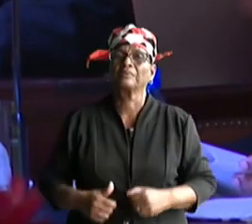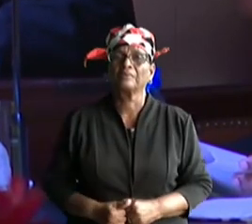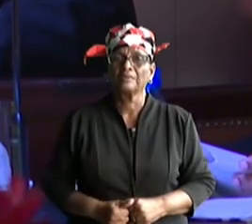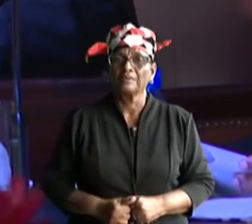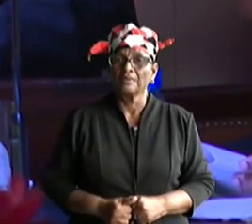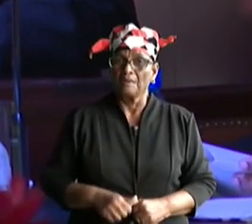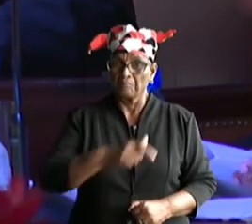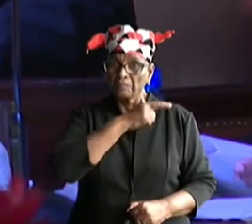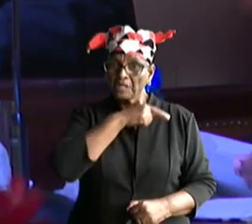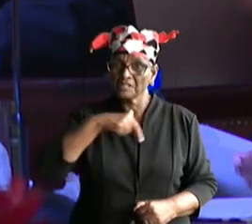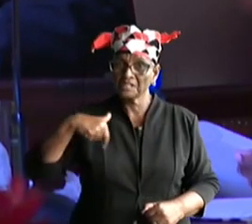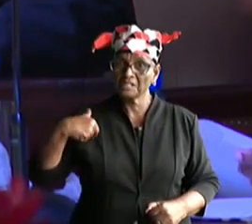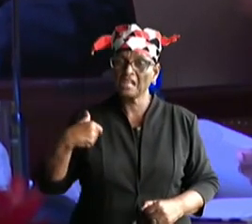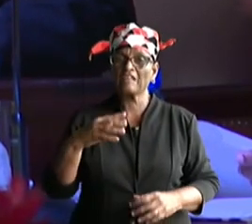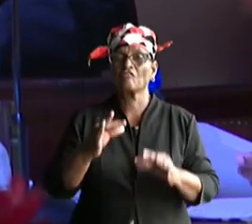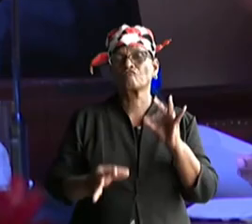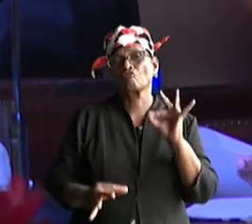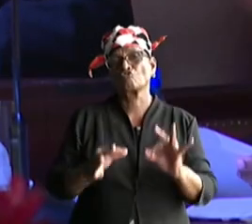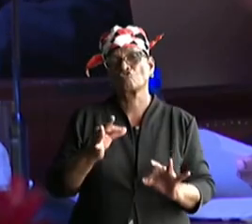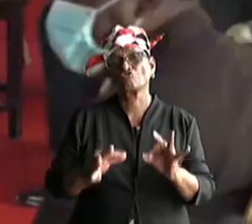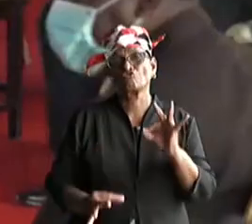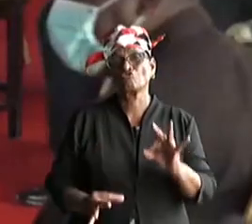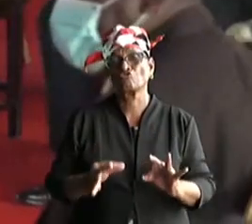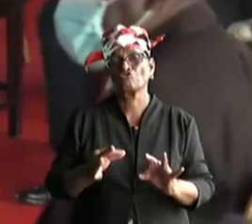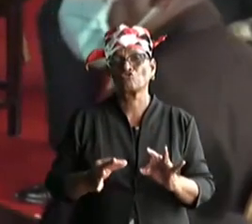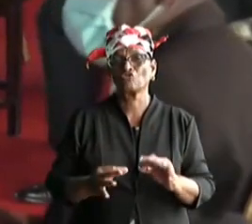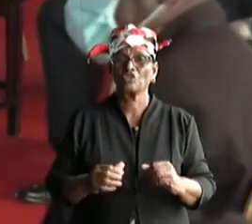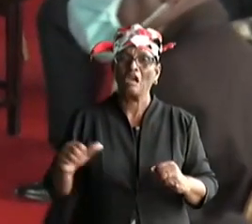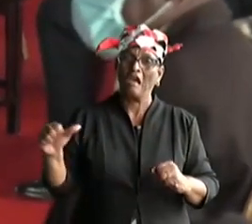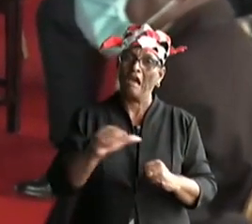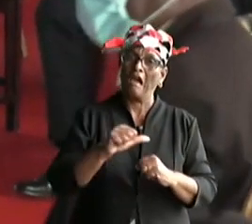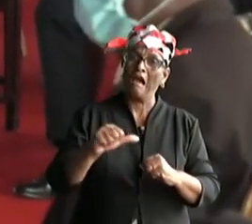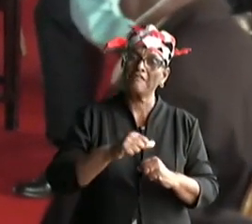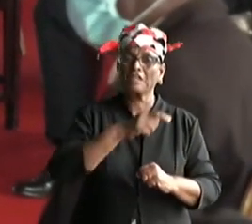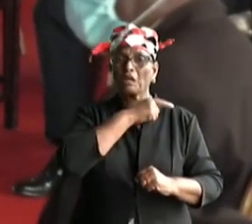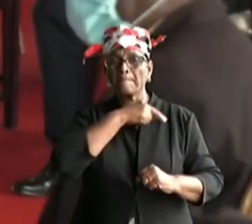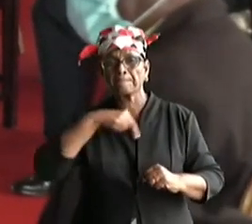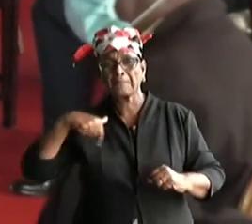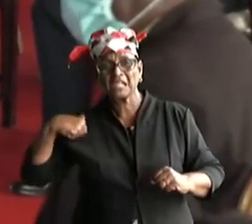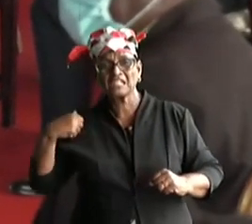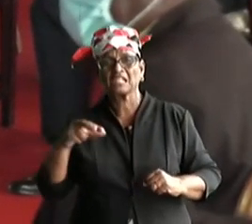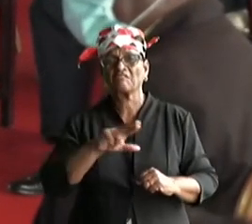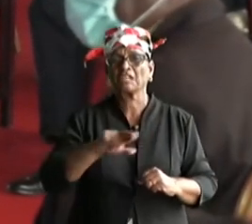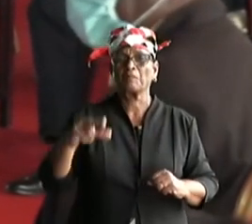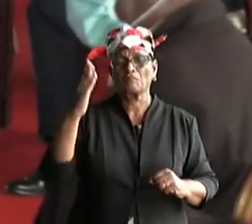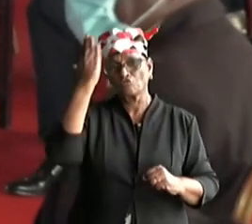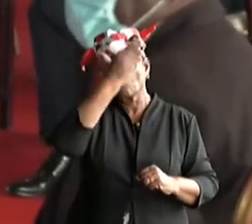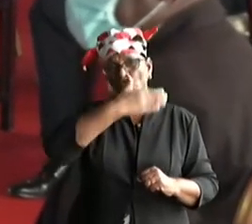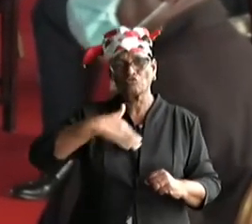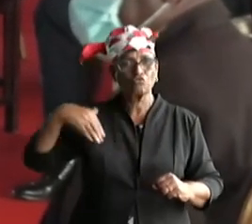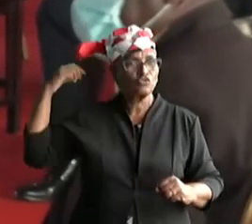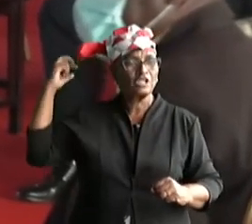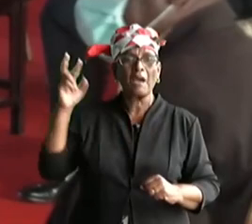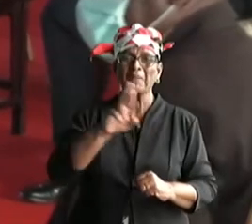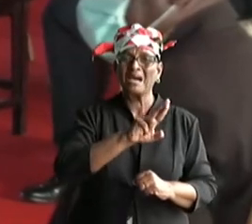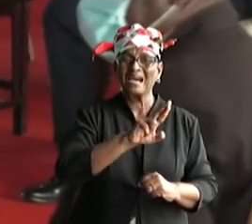van Justitie, de gewezen presidenten van de Republiek van Suriname, de leden van de Raad van